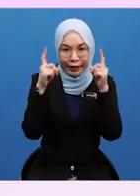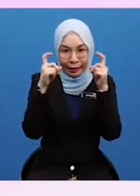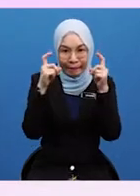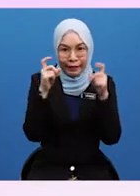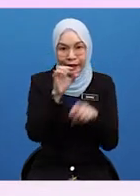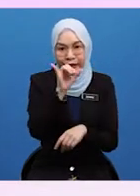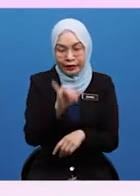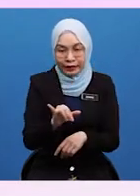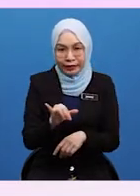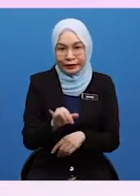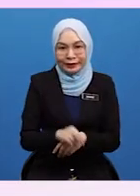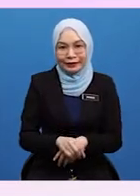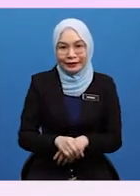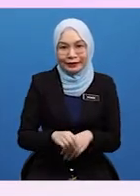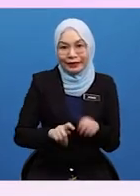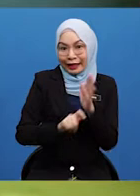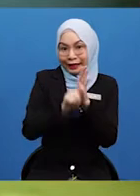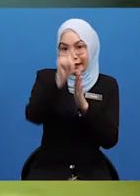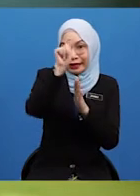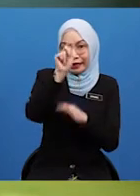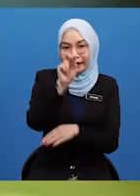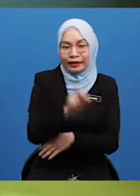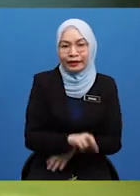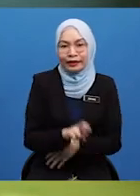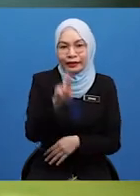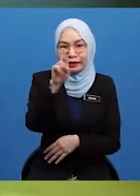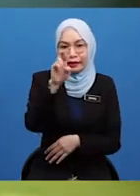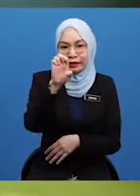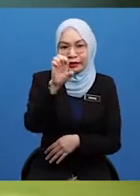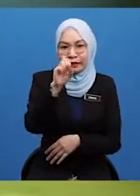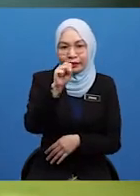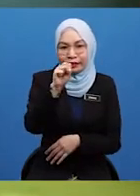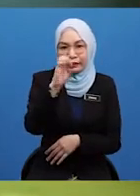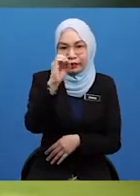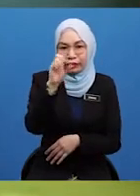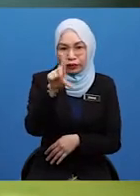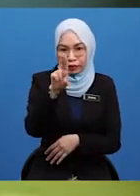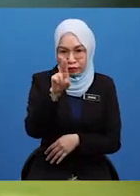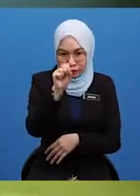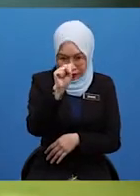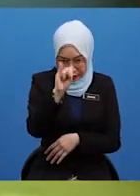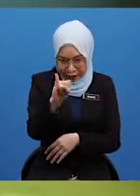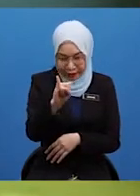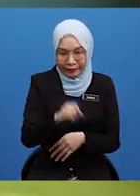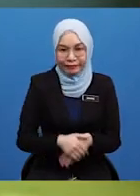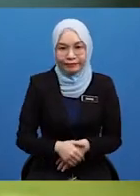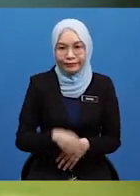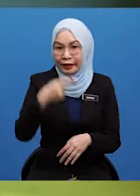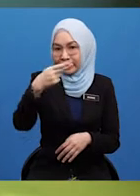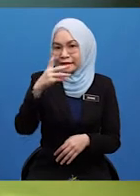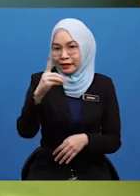beresolusi tinggi murid-murid Mari kita lihat Sule Sejauh manakah